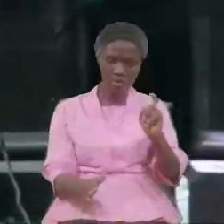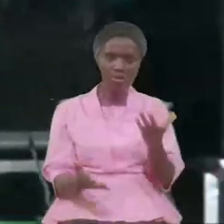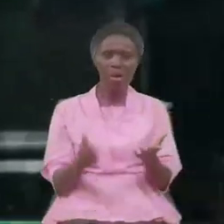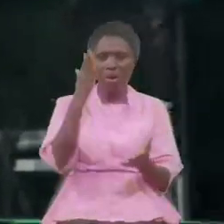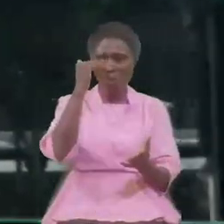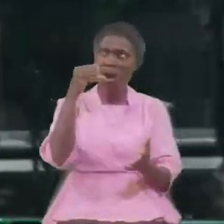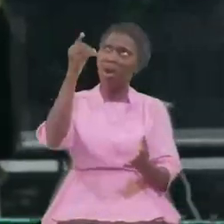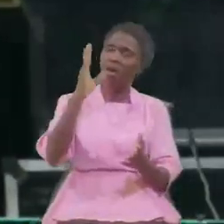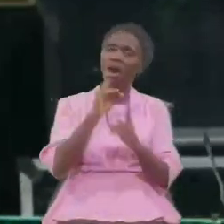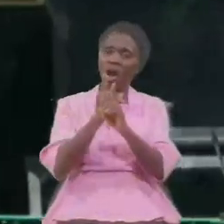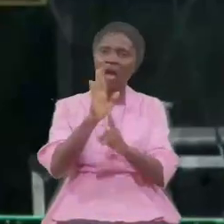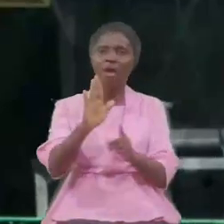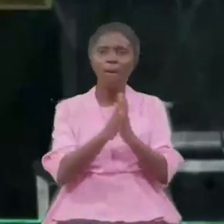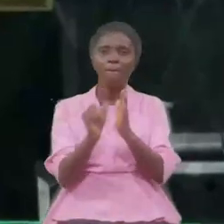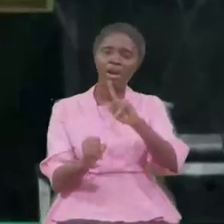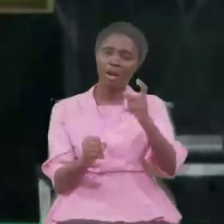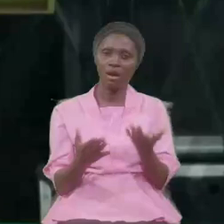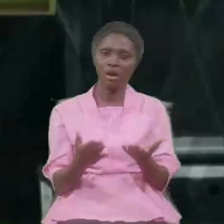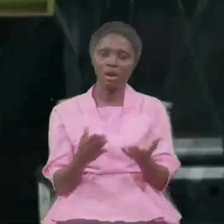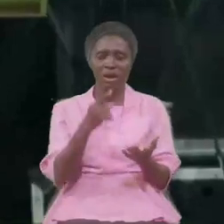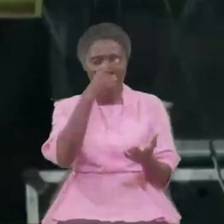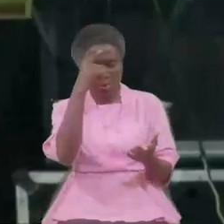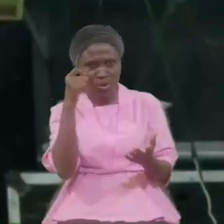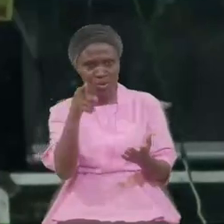Pourquoi exauce-t-il votre prière?